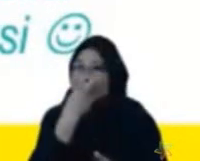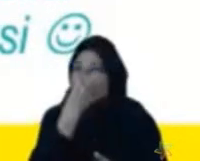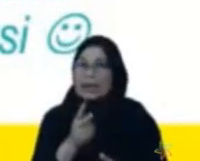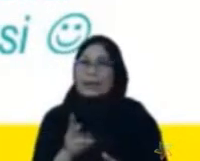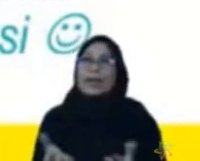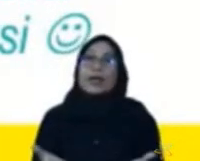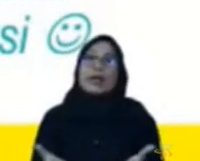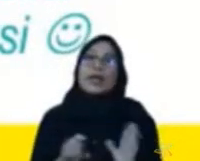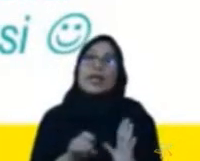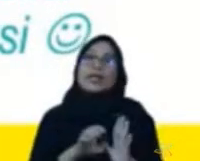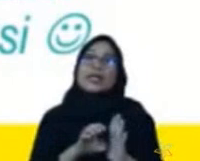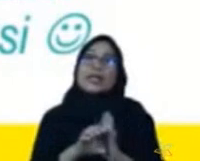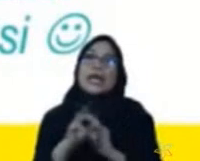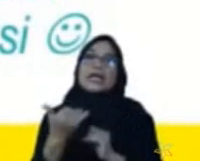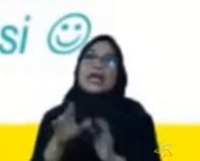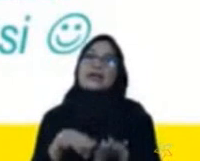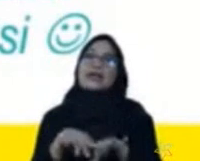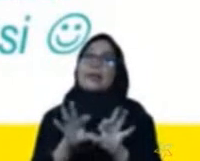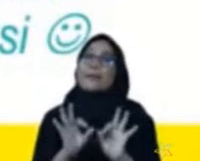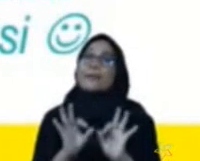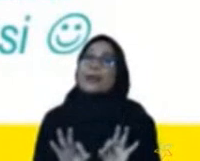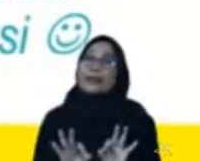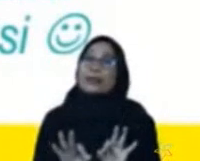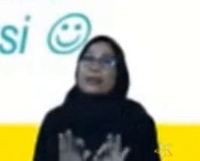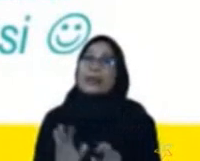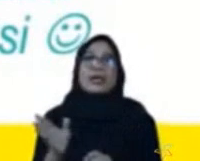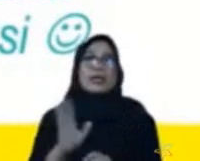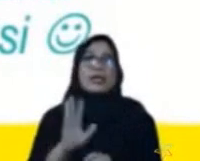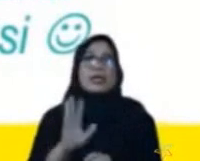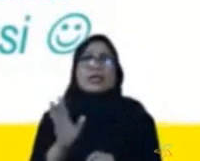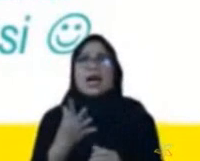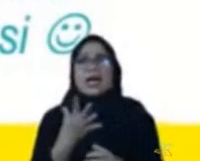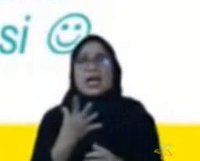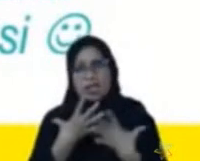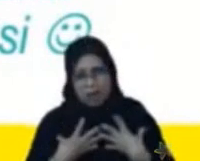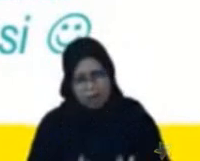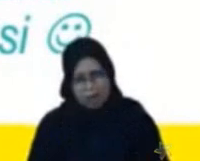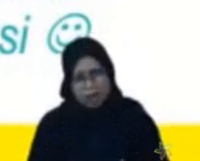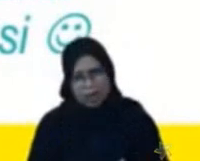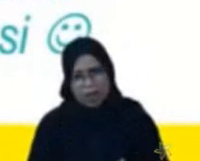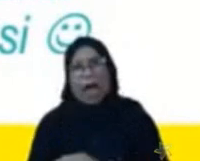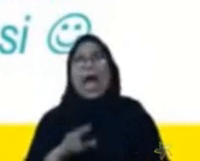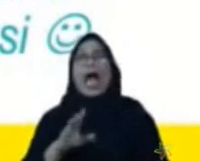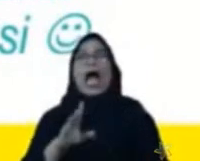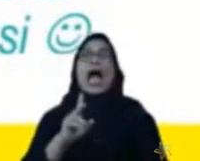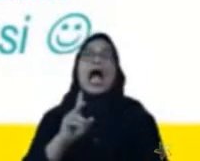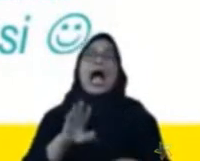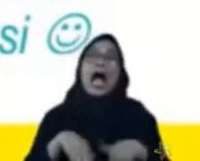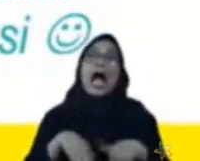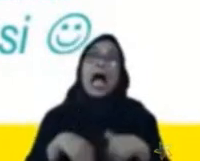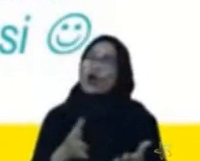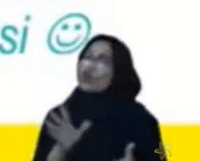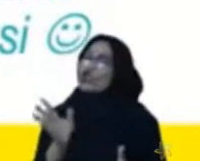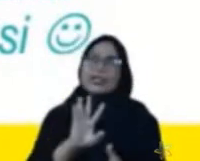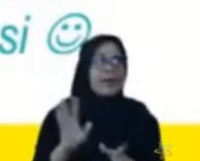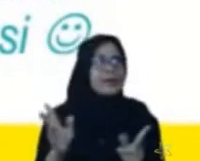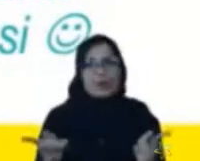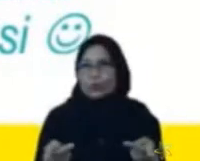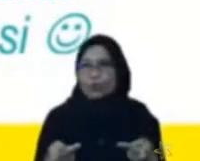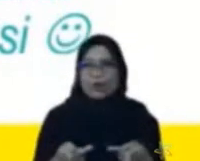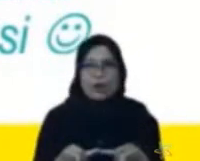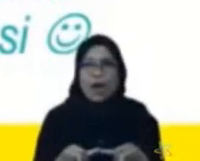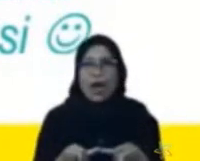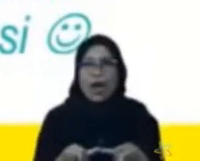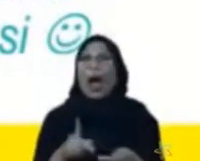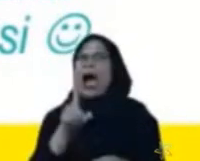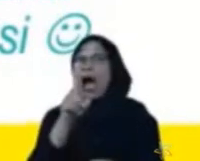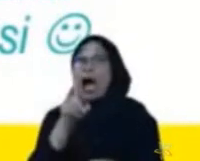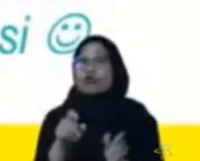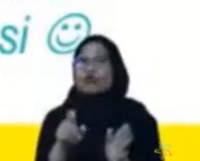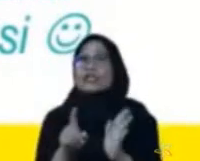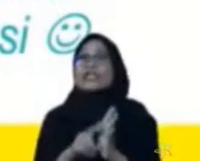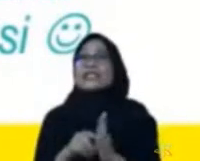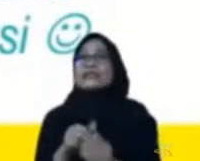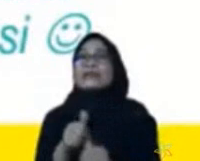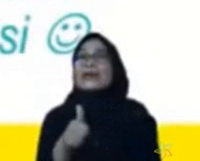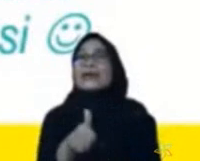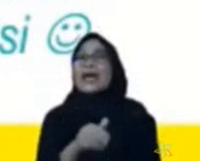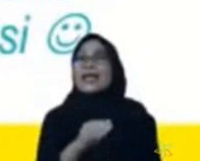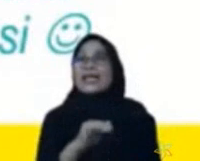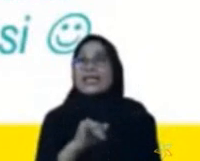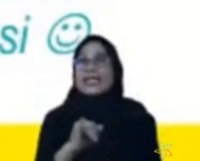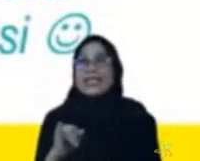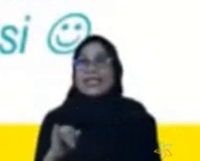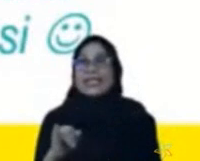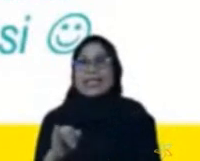sedih jika praktik pembelajaran kita tidak pernah sempurna. Karena selalu saja ada sisi-sisi yang harus diperbaiki. Maka dari itulah pentingnya